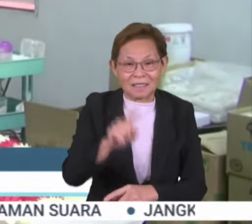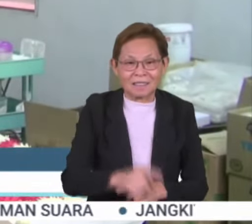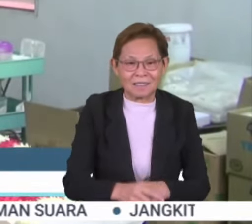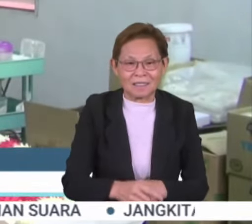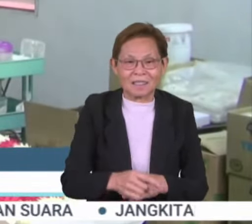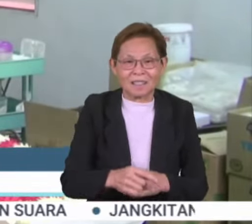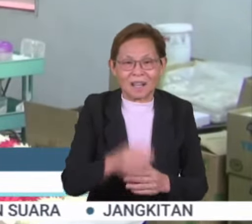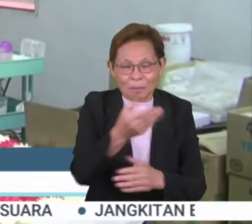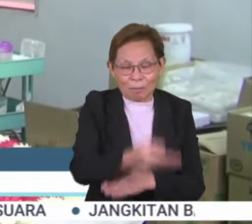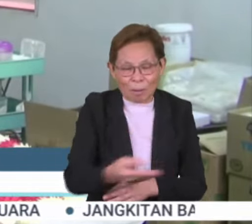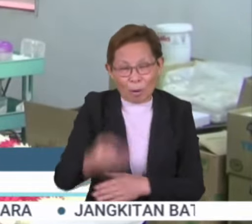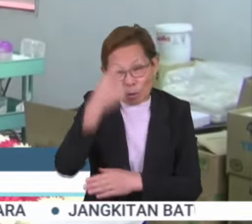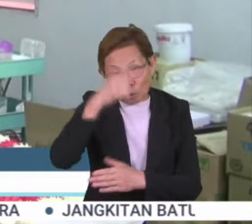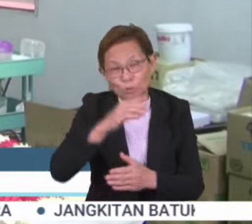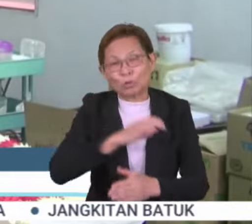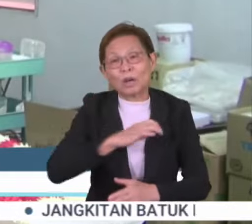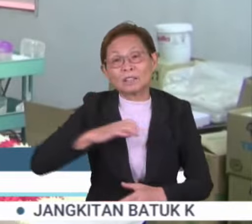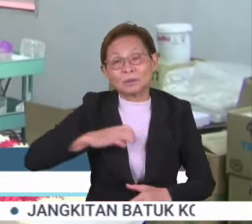produk